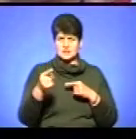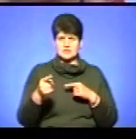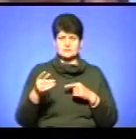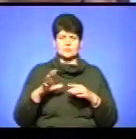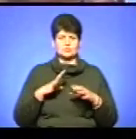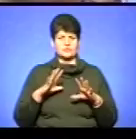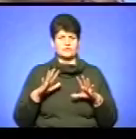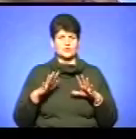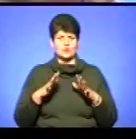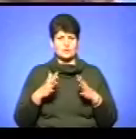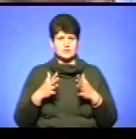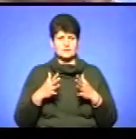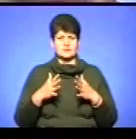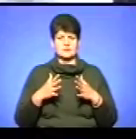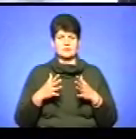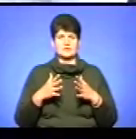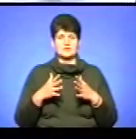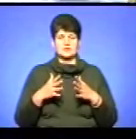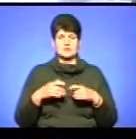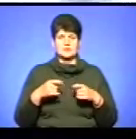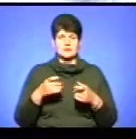втомлені, вес дуже ганяли.